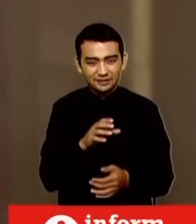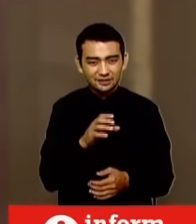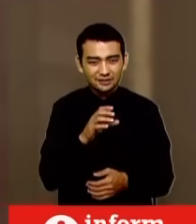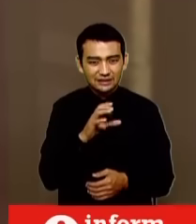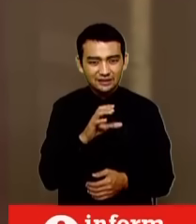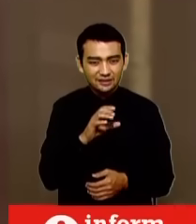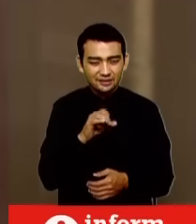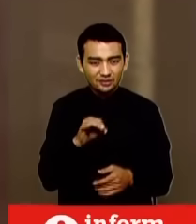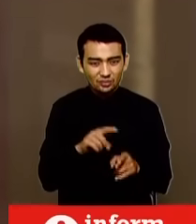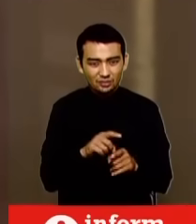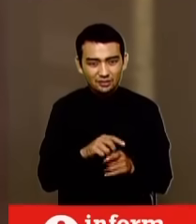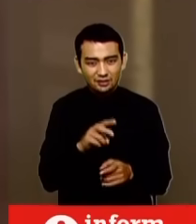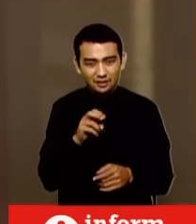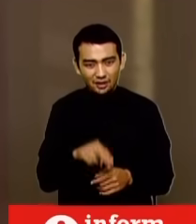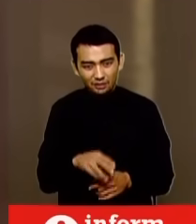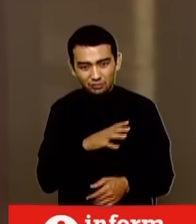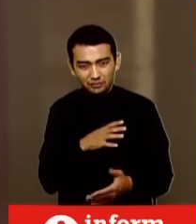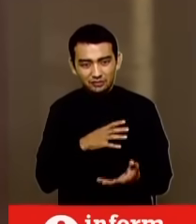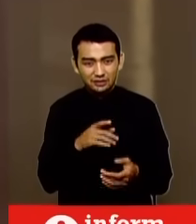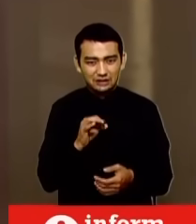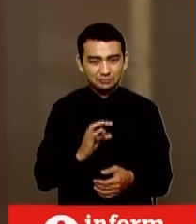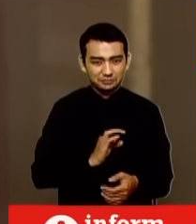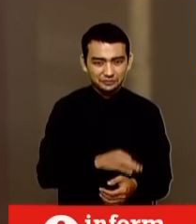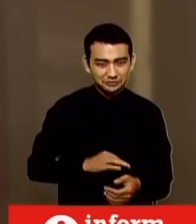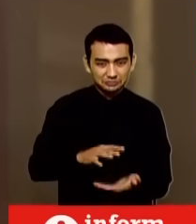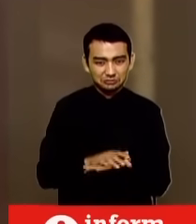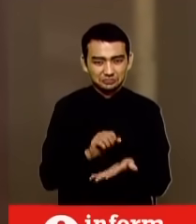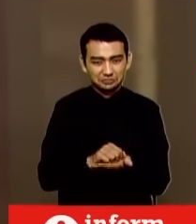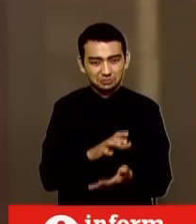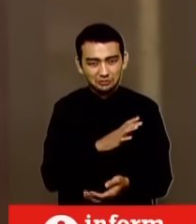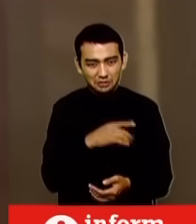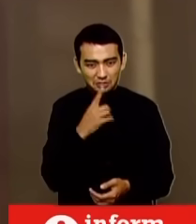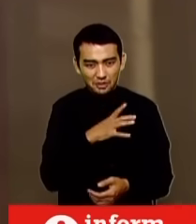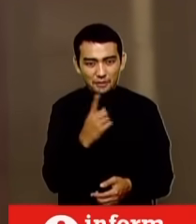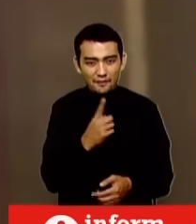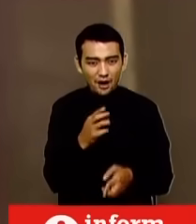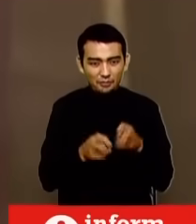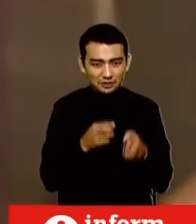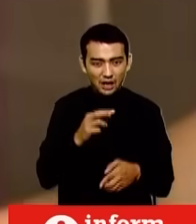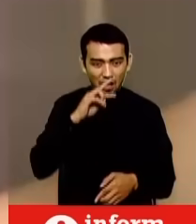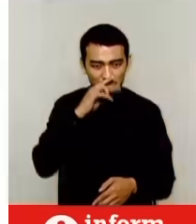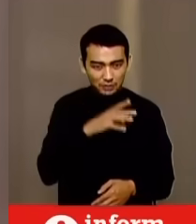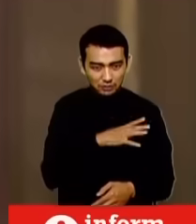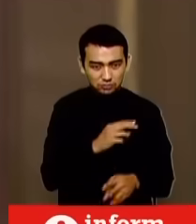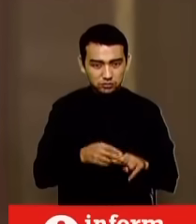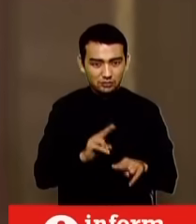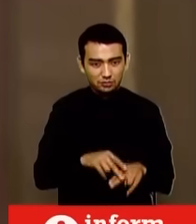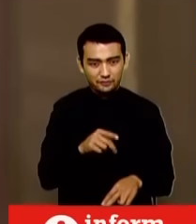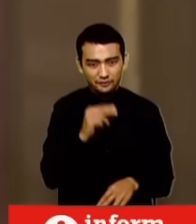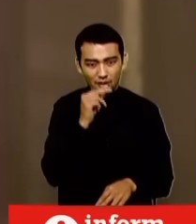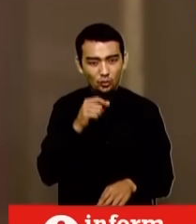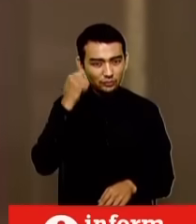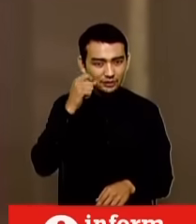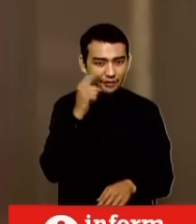қал ағама солар ағып сөйтіп іріңдеп кетуі мүмкін ішектері дейді. Бірінші операциядан қате кеткеннен осындай болып отыр. Өзбекстан айтты